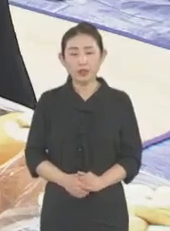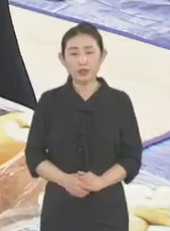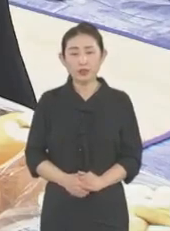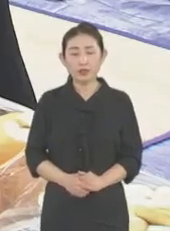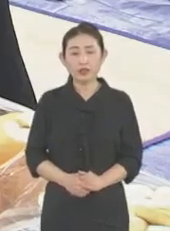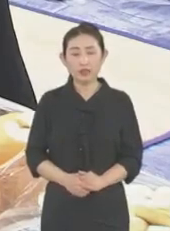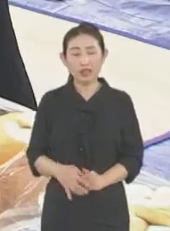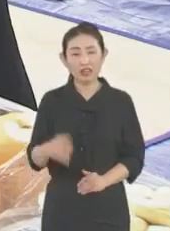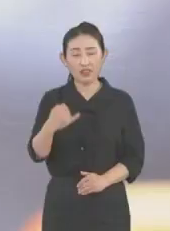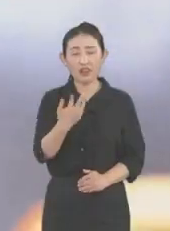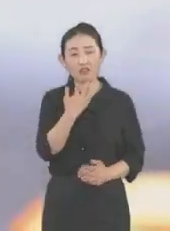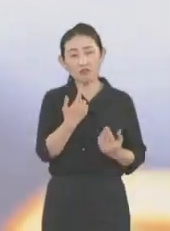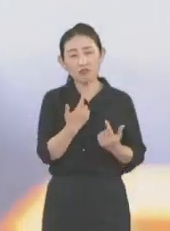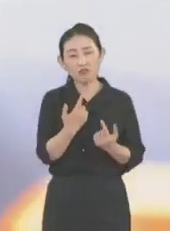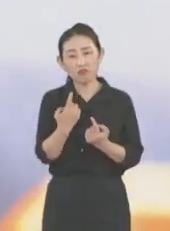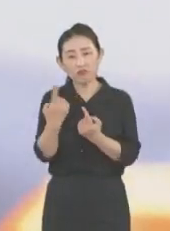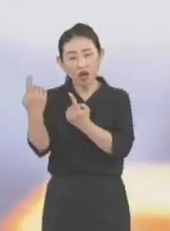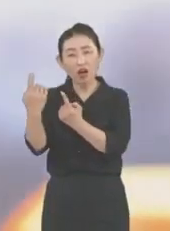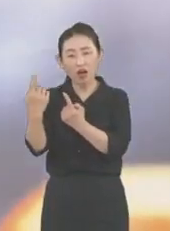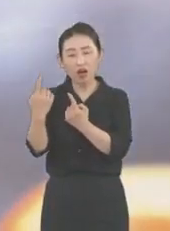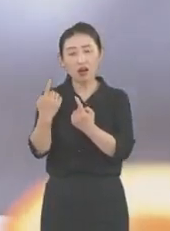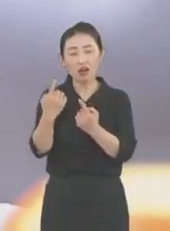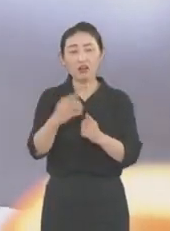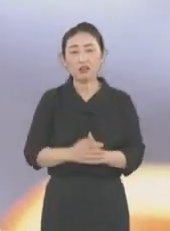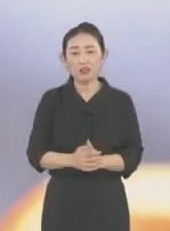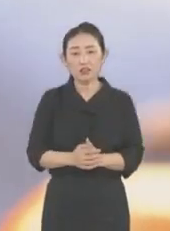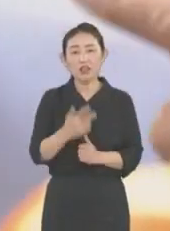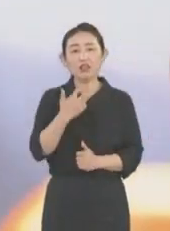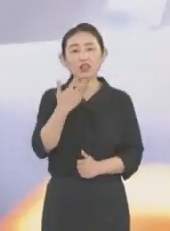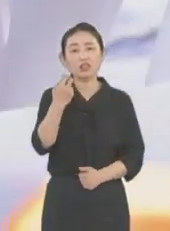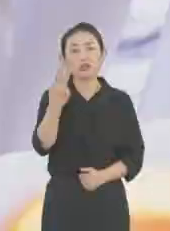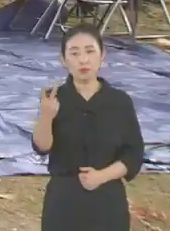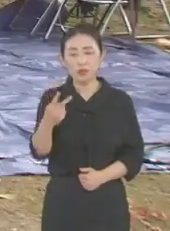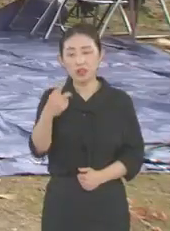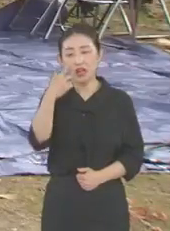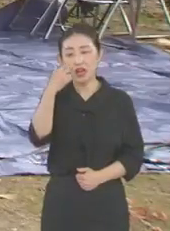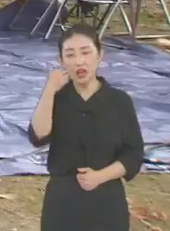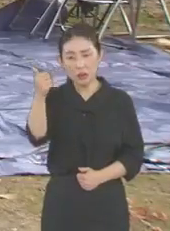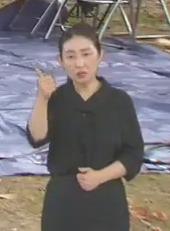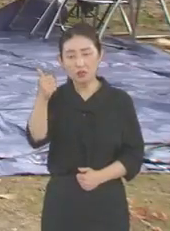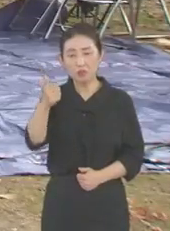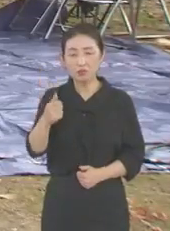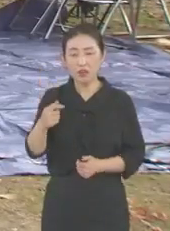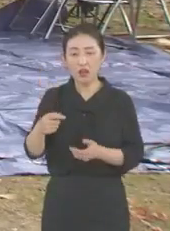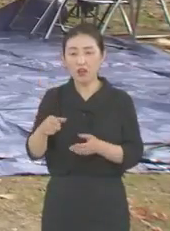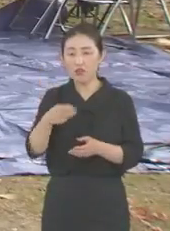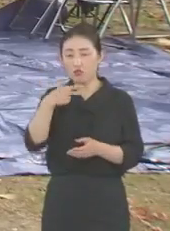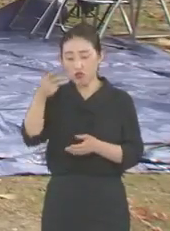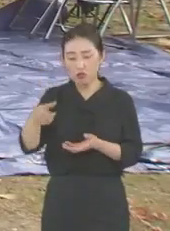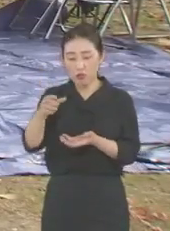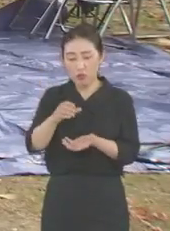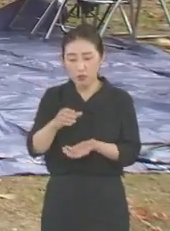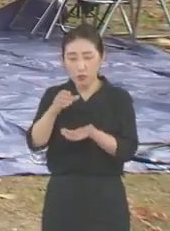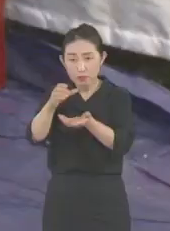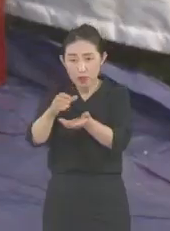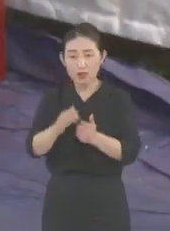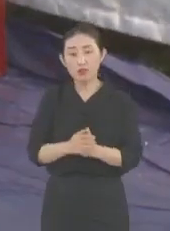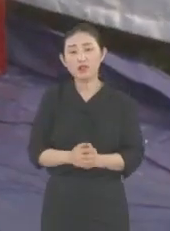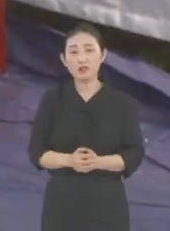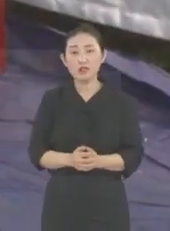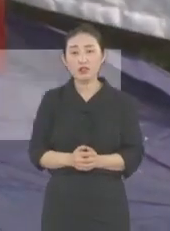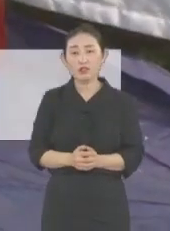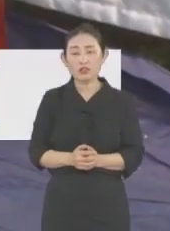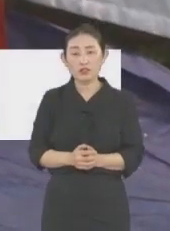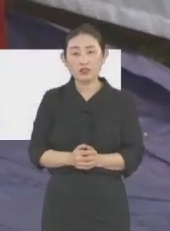72년이 지나 이제는 고령이 된 딸이 아버지에게 술잔을 올립니다. 한국전쟁 당시 민간인 희생자들이 학살당한